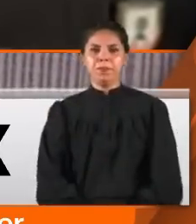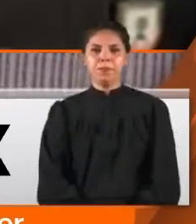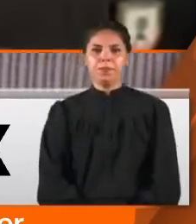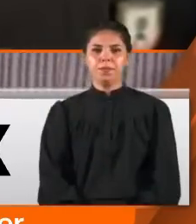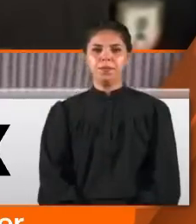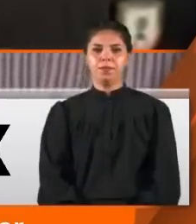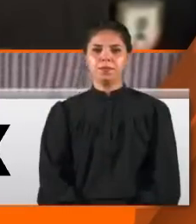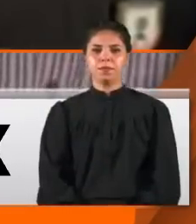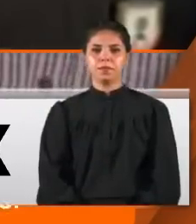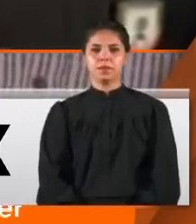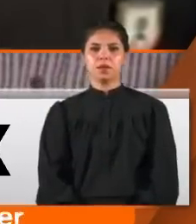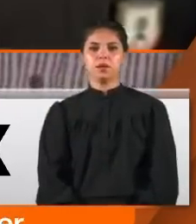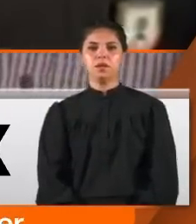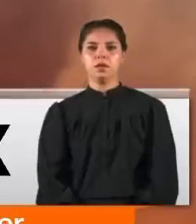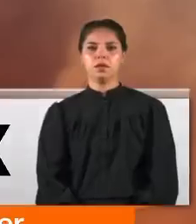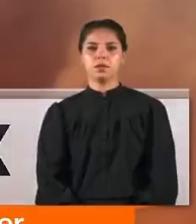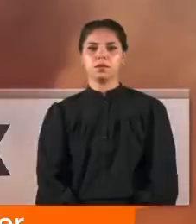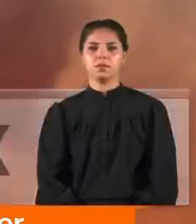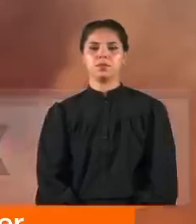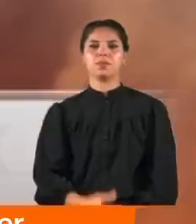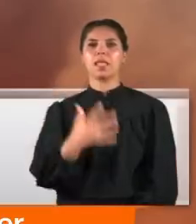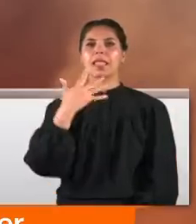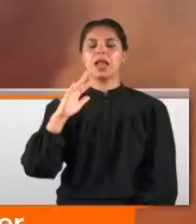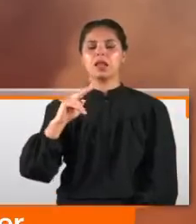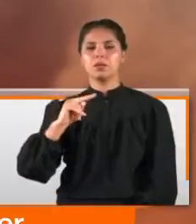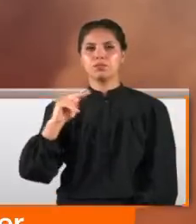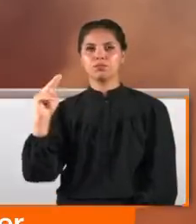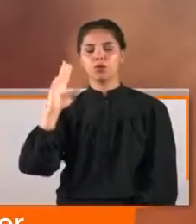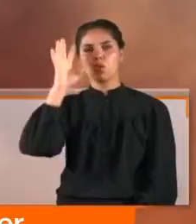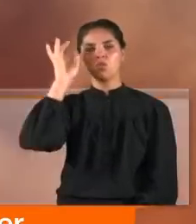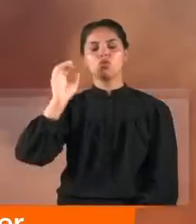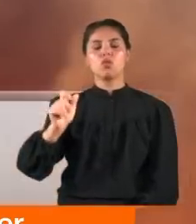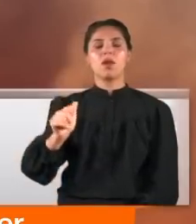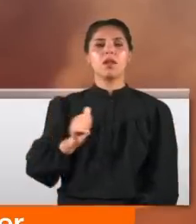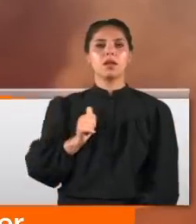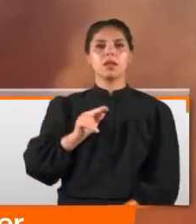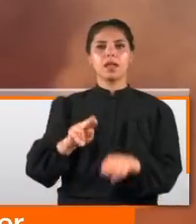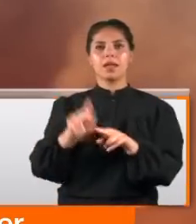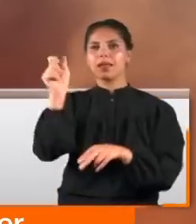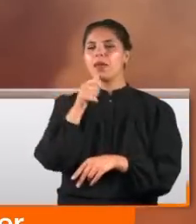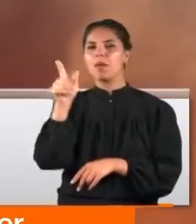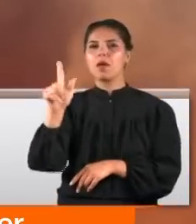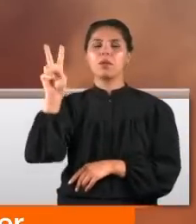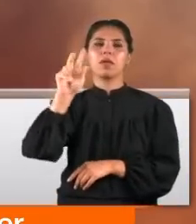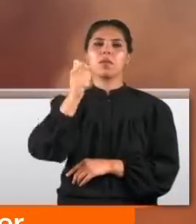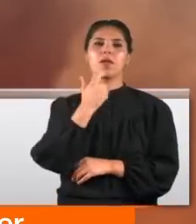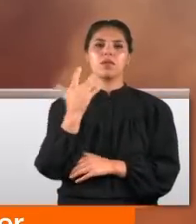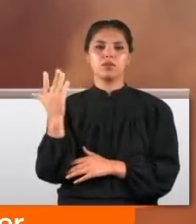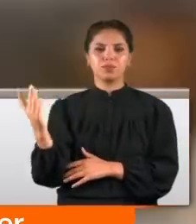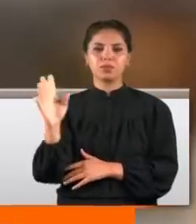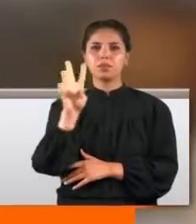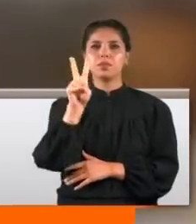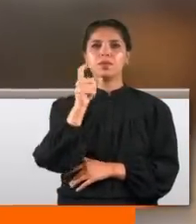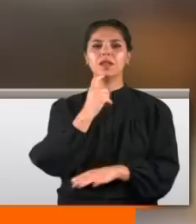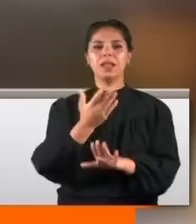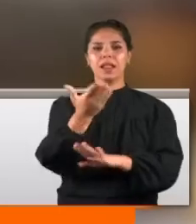sağ olsun. Denizlili şehit uzman çavuş Kemal Özek ise 26 yaşındaydı. Adını 42 yıl